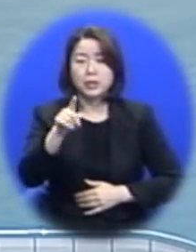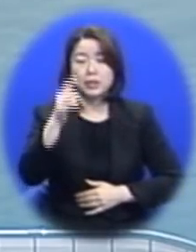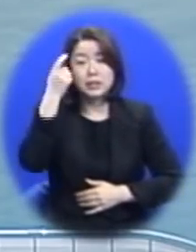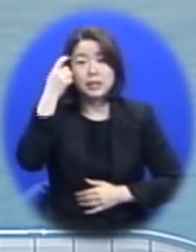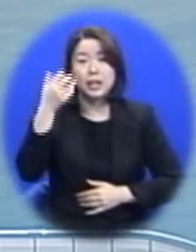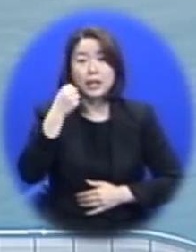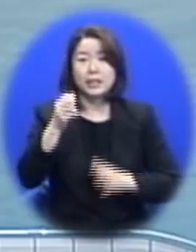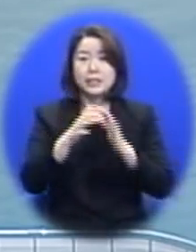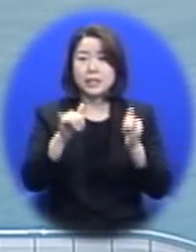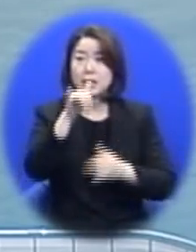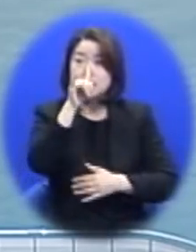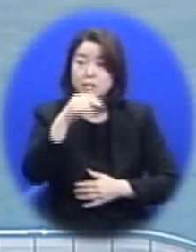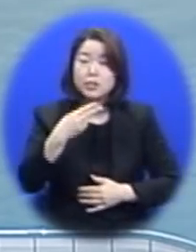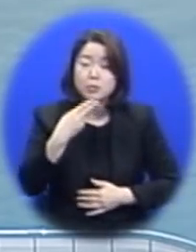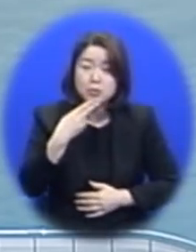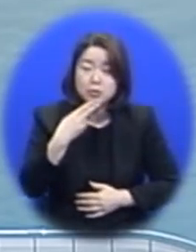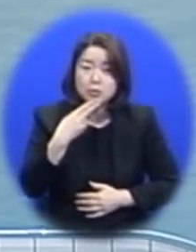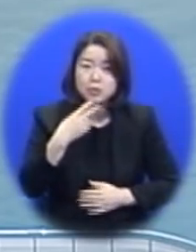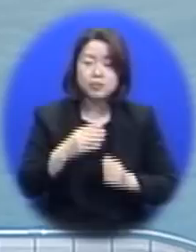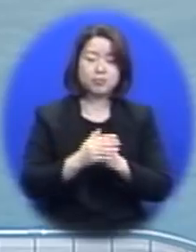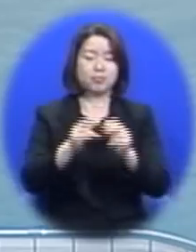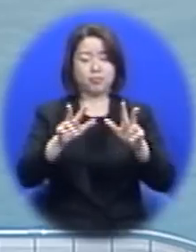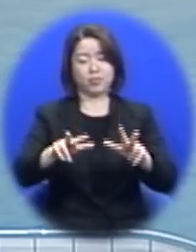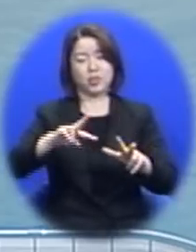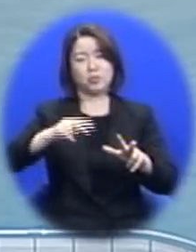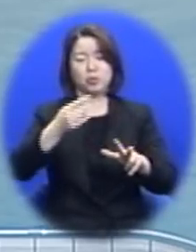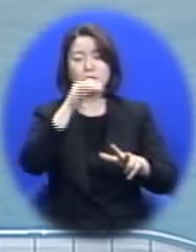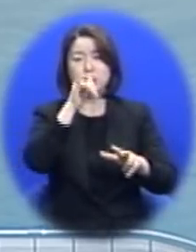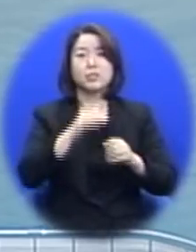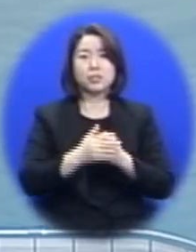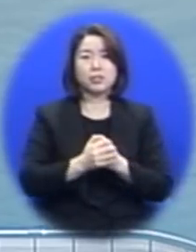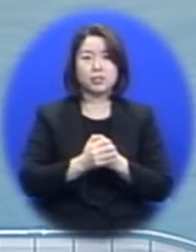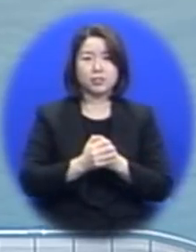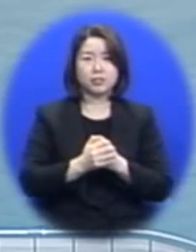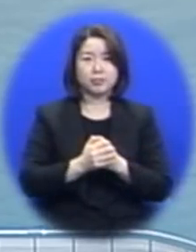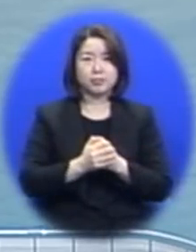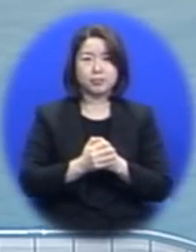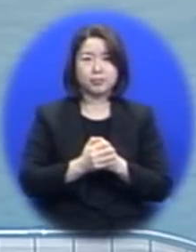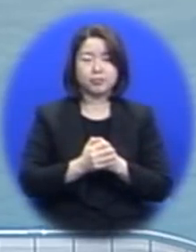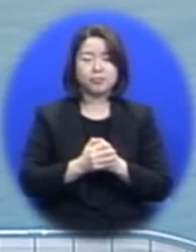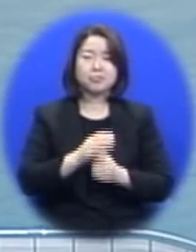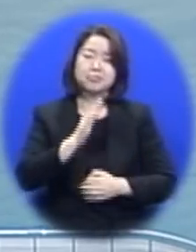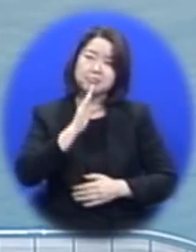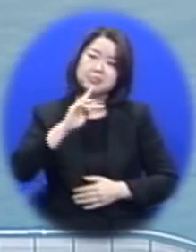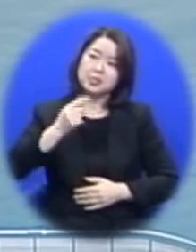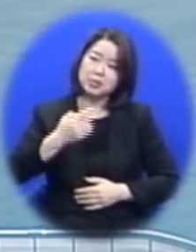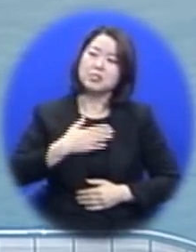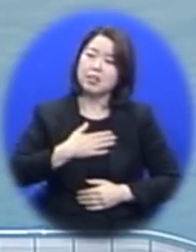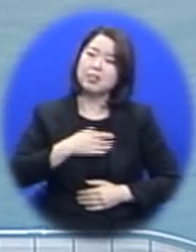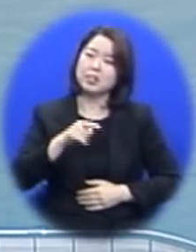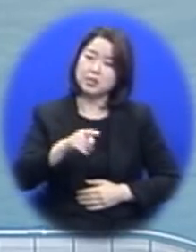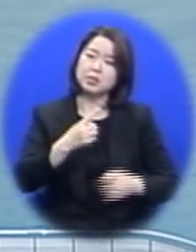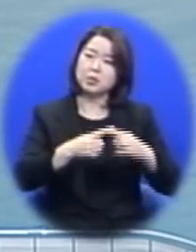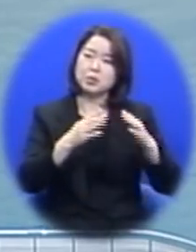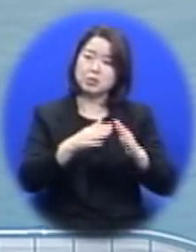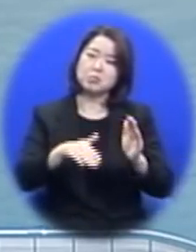없어요? 있습니다. 지금도 아유 그래도 내가 이 교회에서 수준이 제일